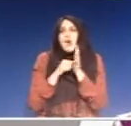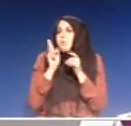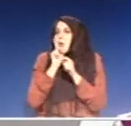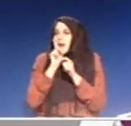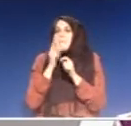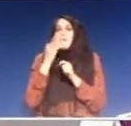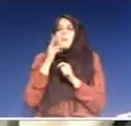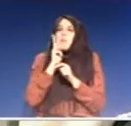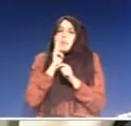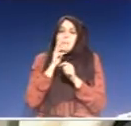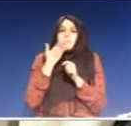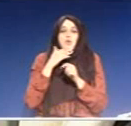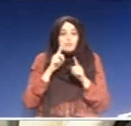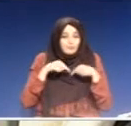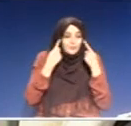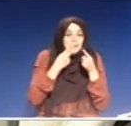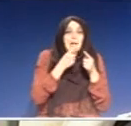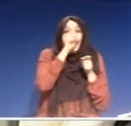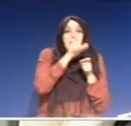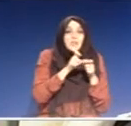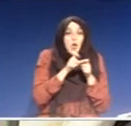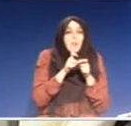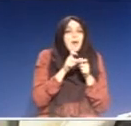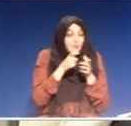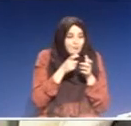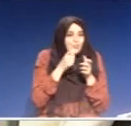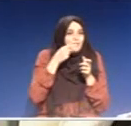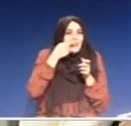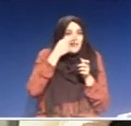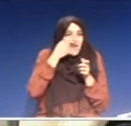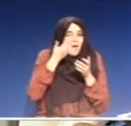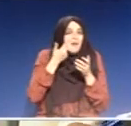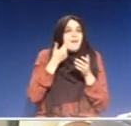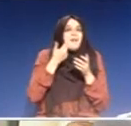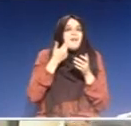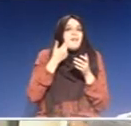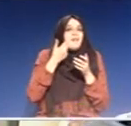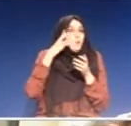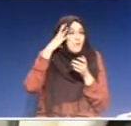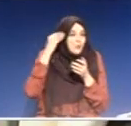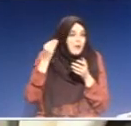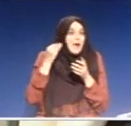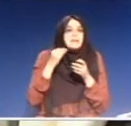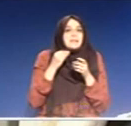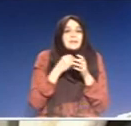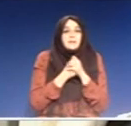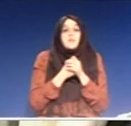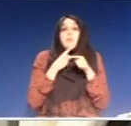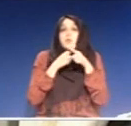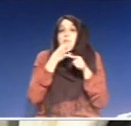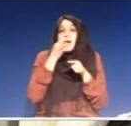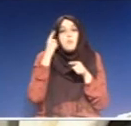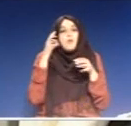بالنسبة لبرنامج والصلح خير والاستعانة بأهل الاختصاص وتحدث عن تجمع، ثم